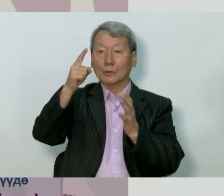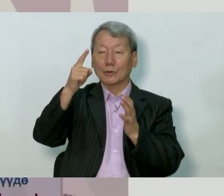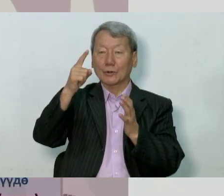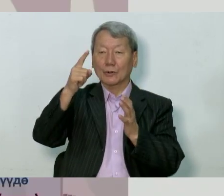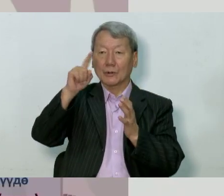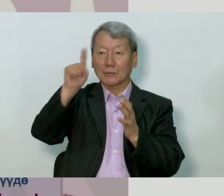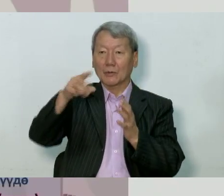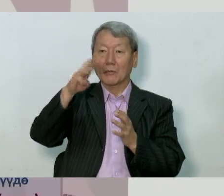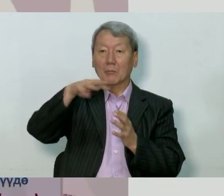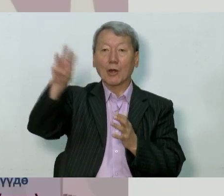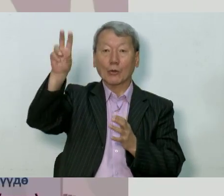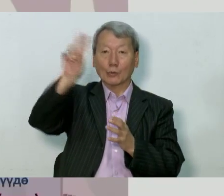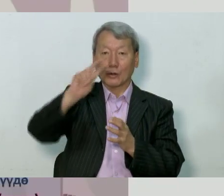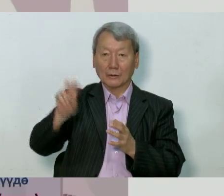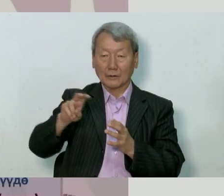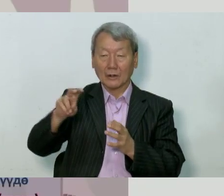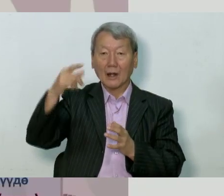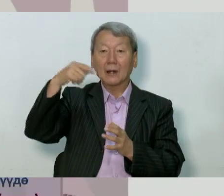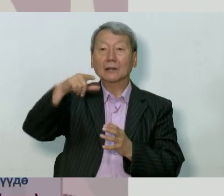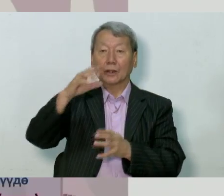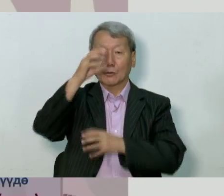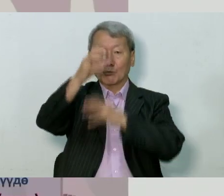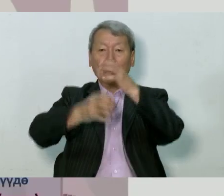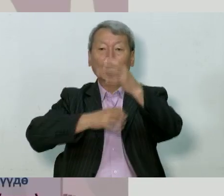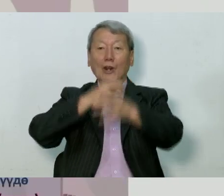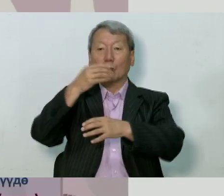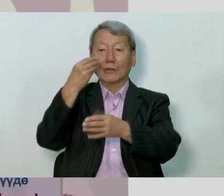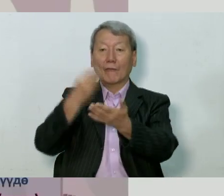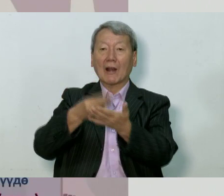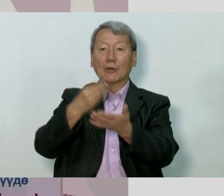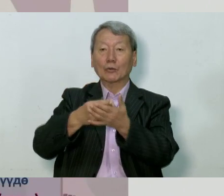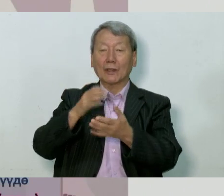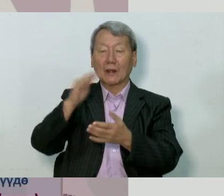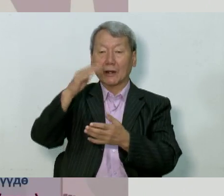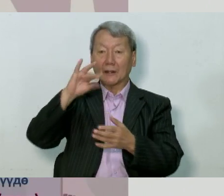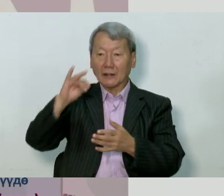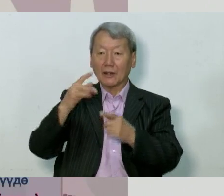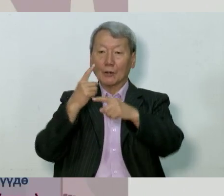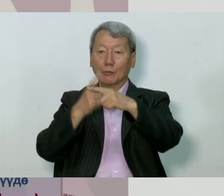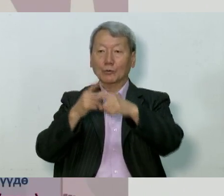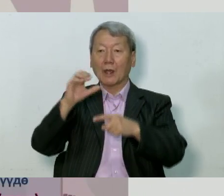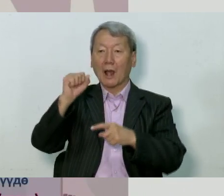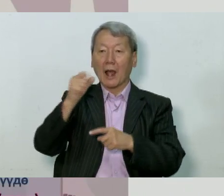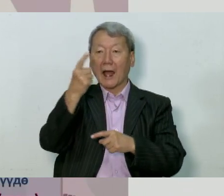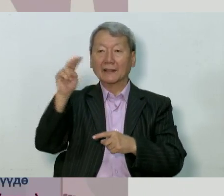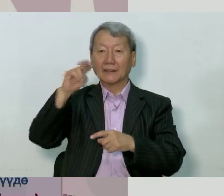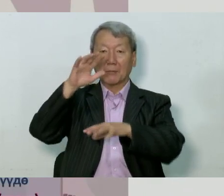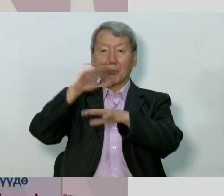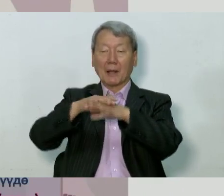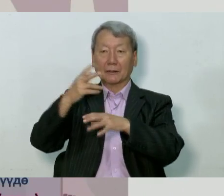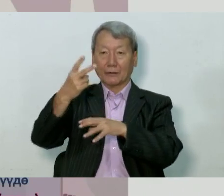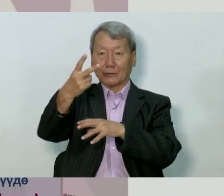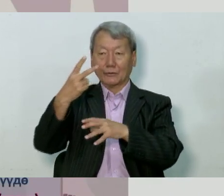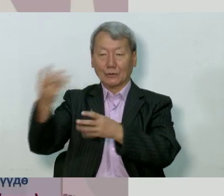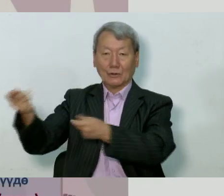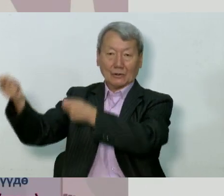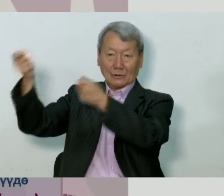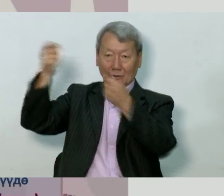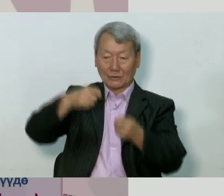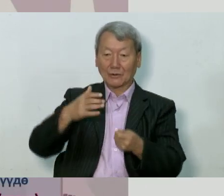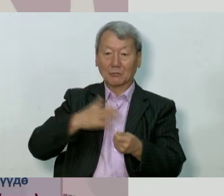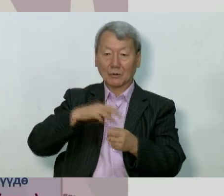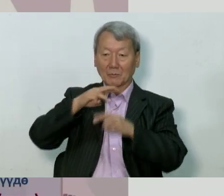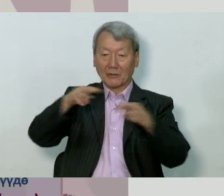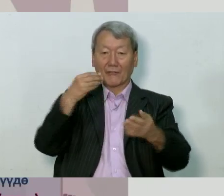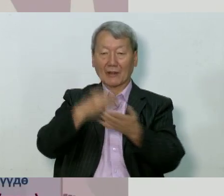291,9 миллион АКШ доллары бул эл аралык валюта фондунан жана Азия өнүктүрүү банкынан келип биздин счетко